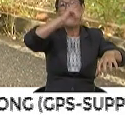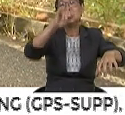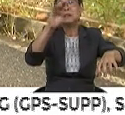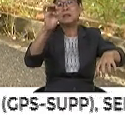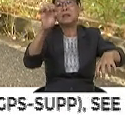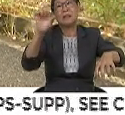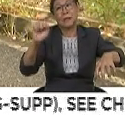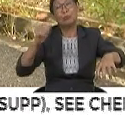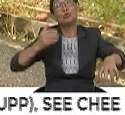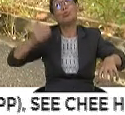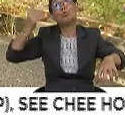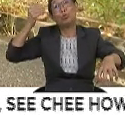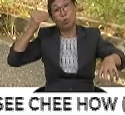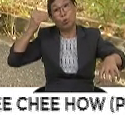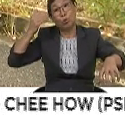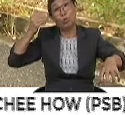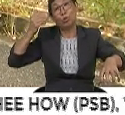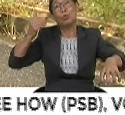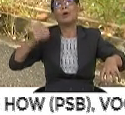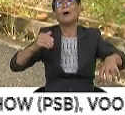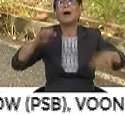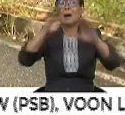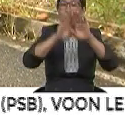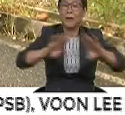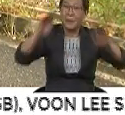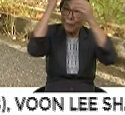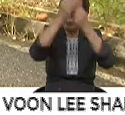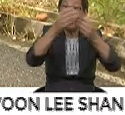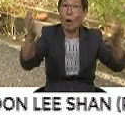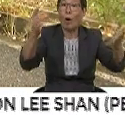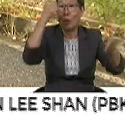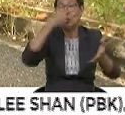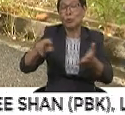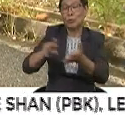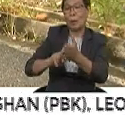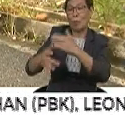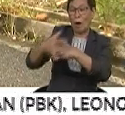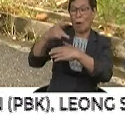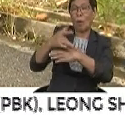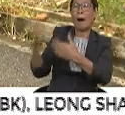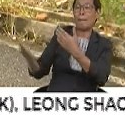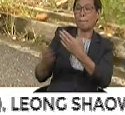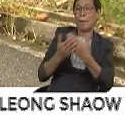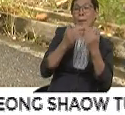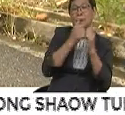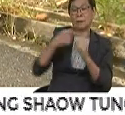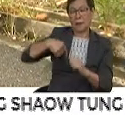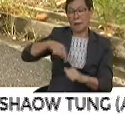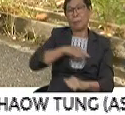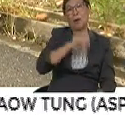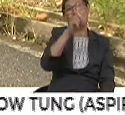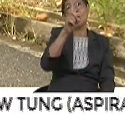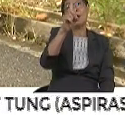jemur ke masih itu perkembangan semasa yang kami kondisikan untuk laporan awal ini kembali bersama kami di